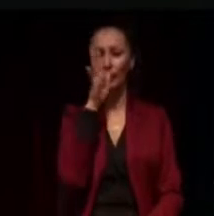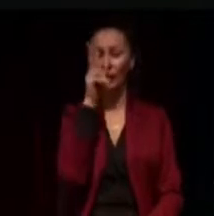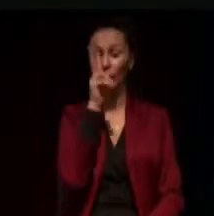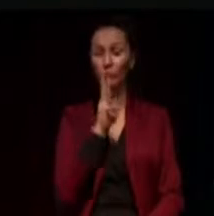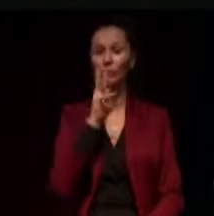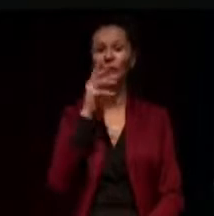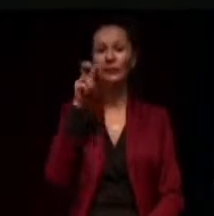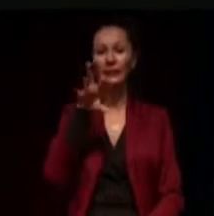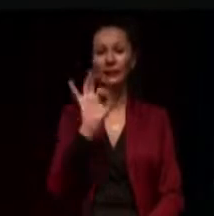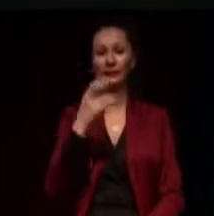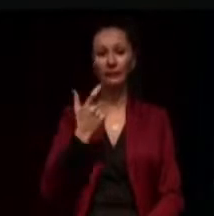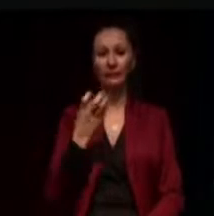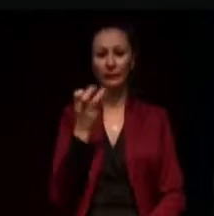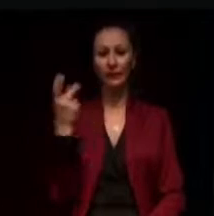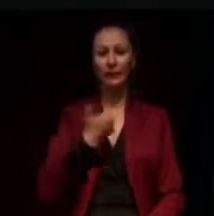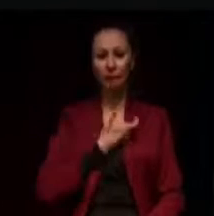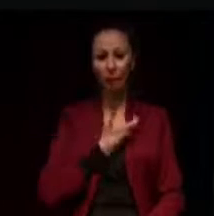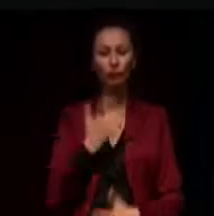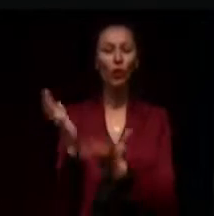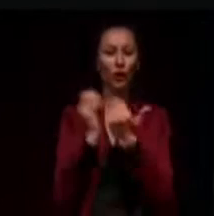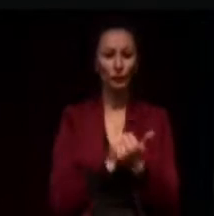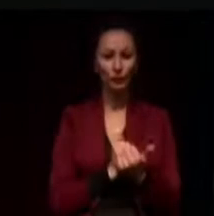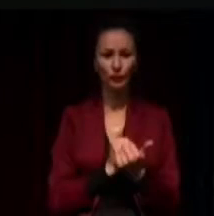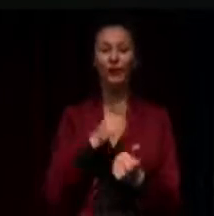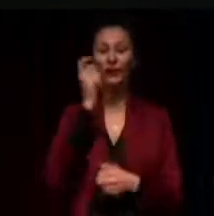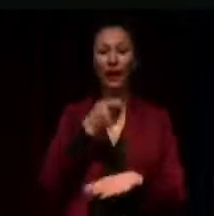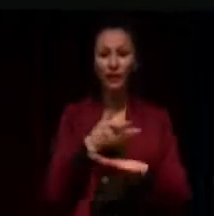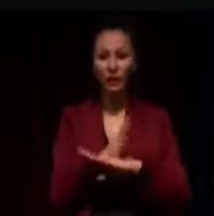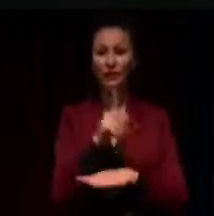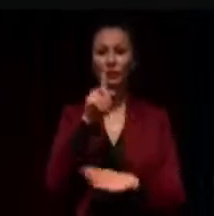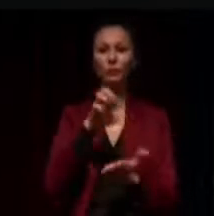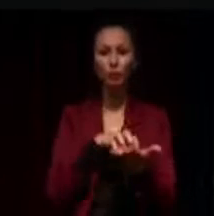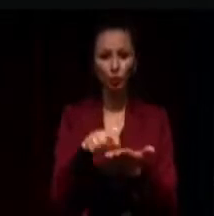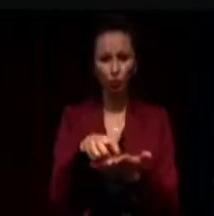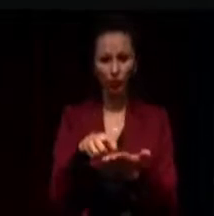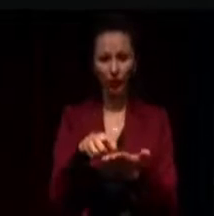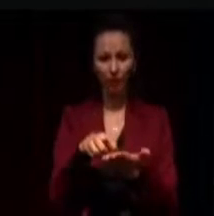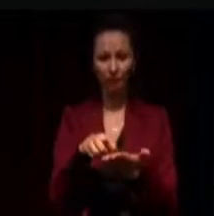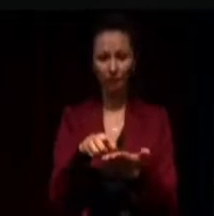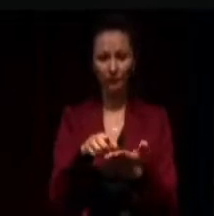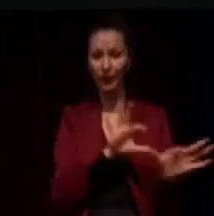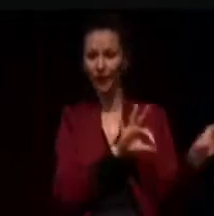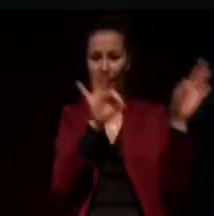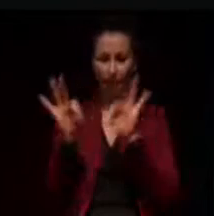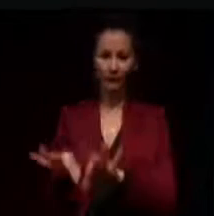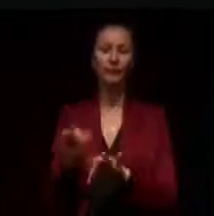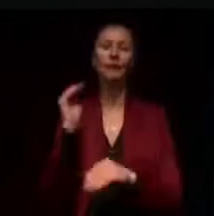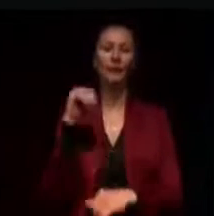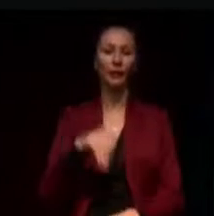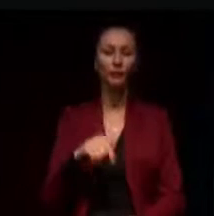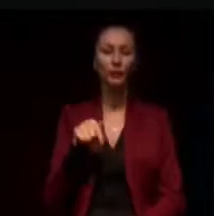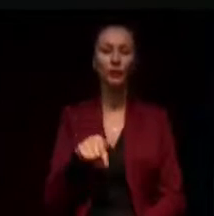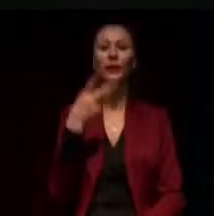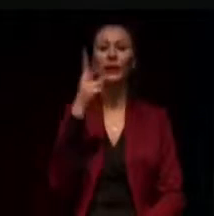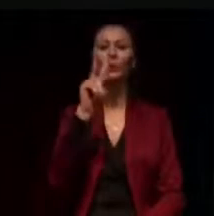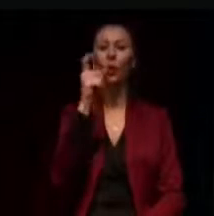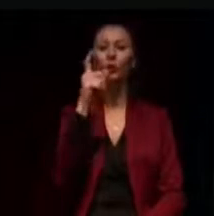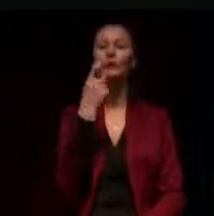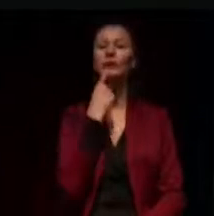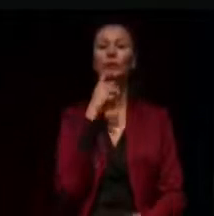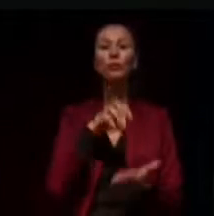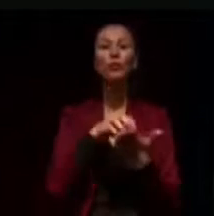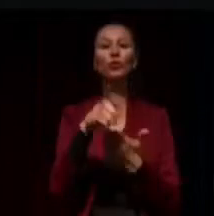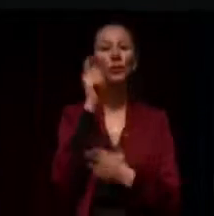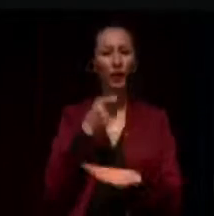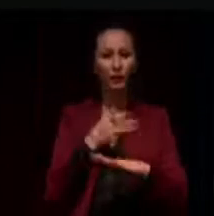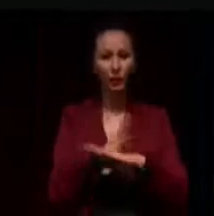2380 sayılı kanunlardan alınmıştır. Gerçekçi bir bütçe haline getirilmiştir. 2019 yılı